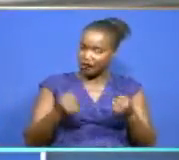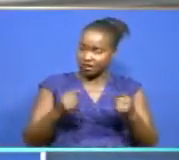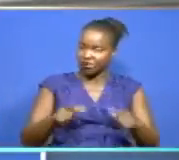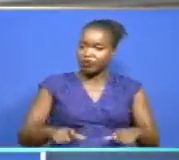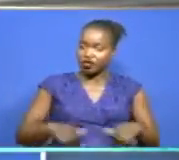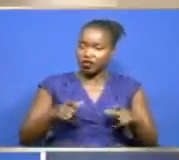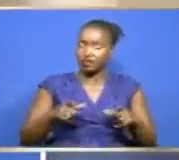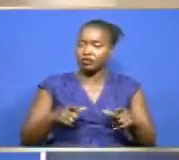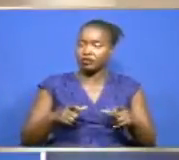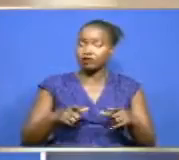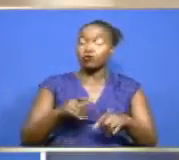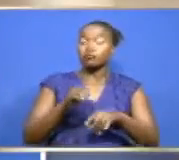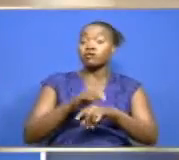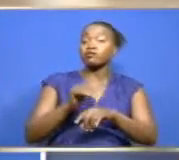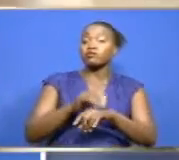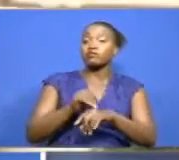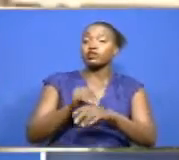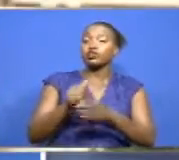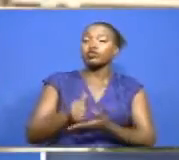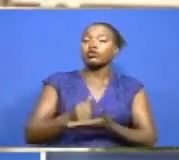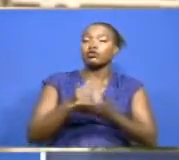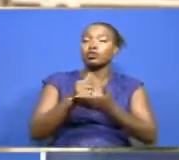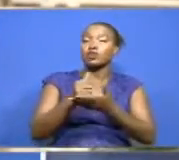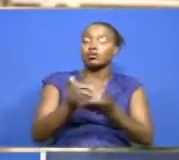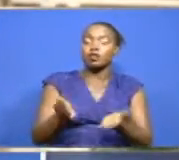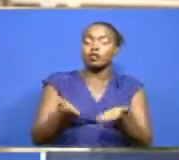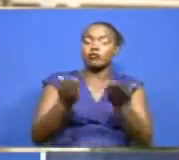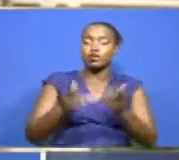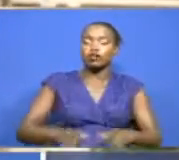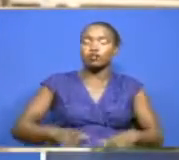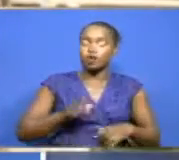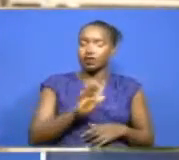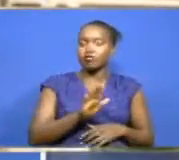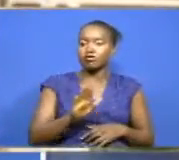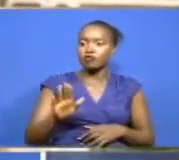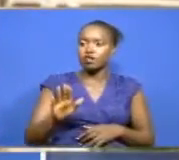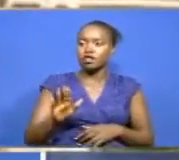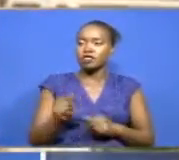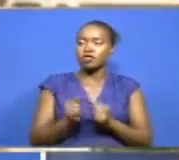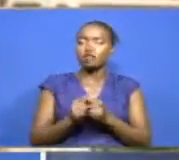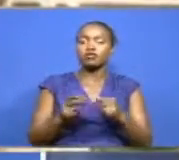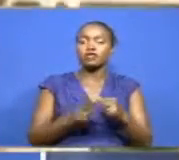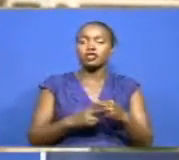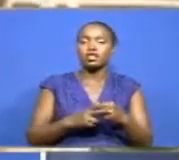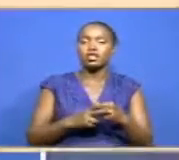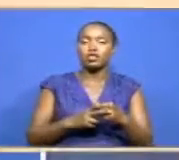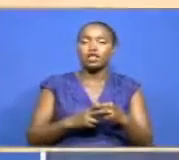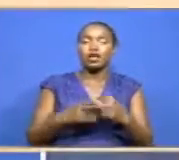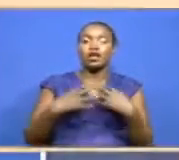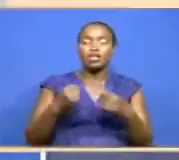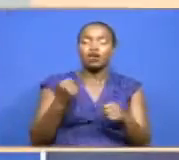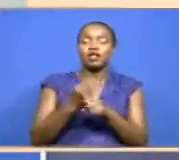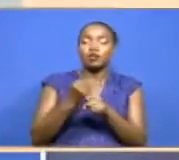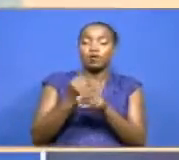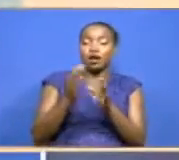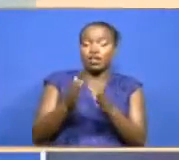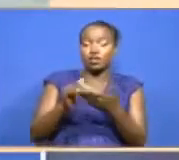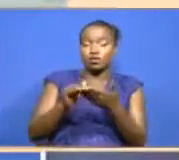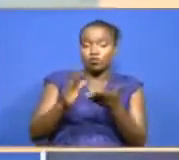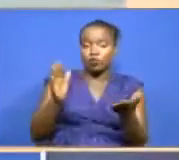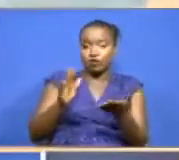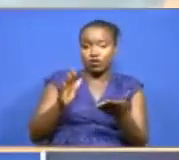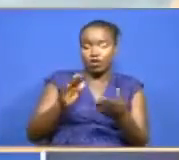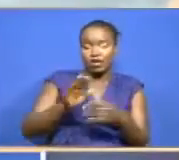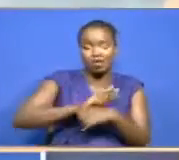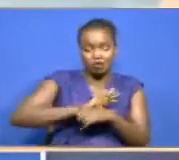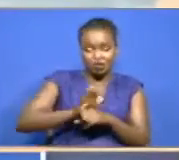na mito ya kuimarishwa maslahi yao. Hili wahudumu wa afya 17 zaidi wamebainika kuambukizwa ugonjwa huo na kufikisha